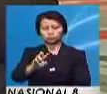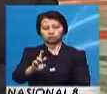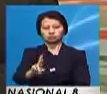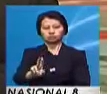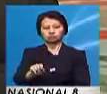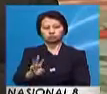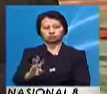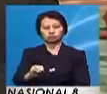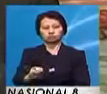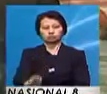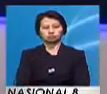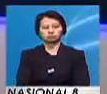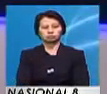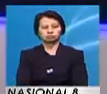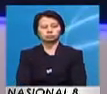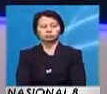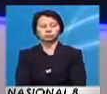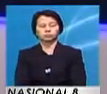RTM.